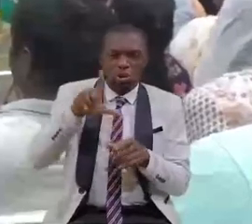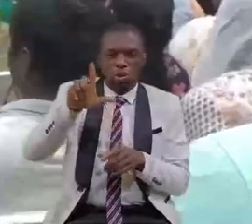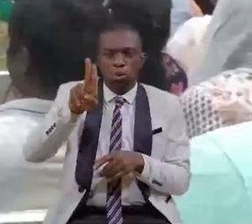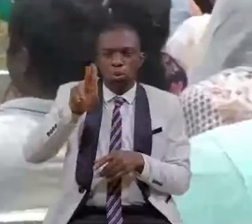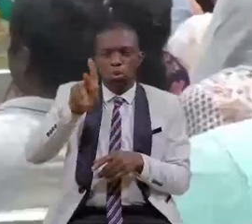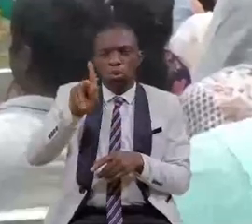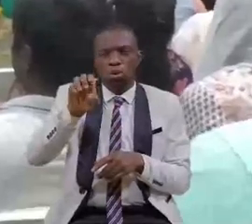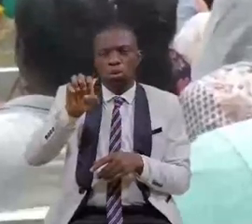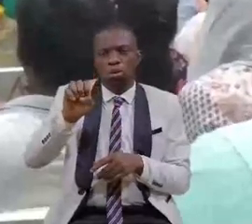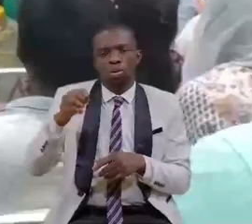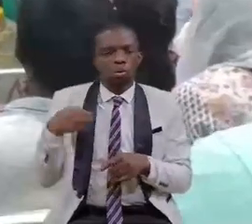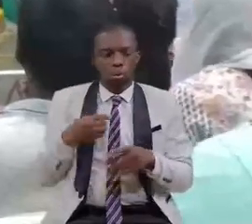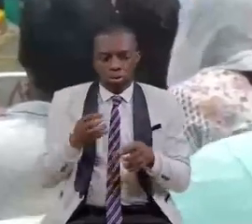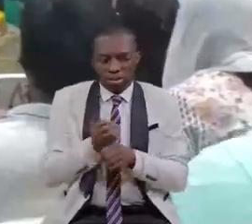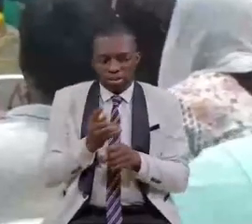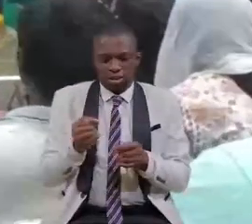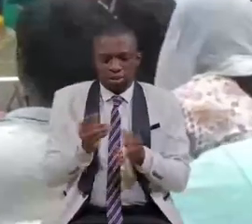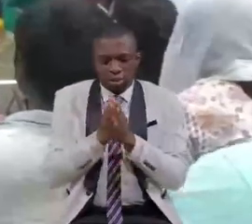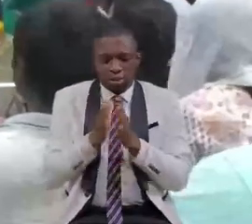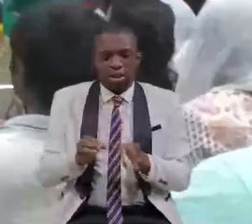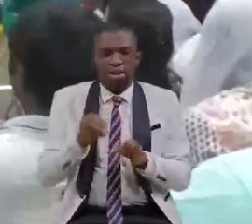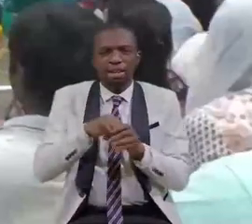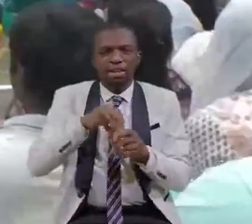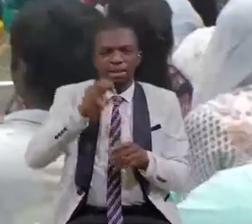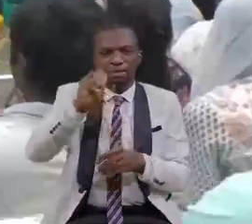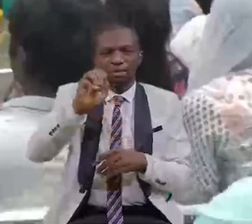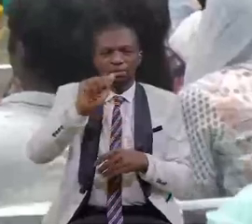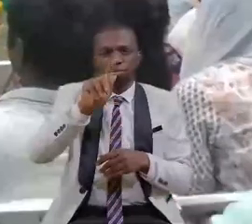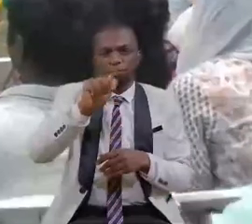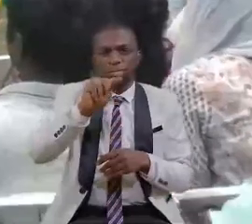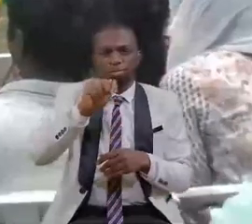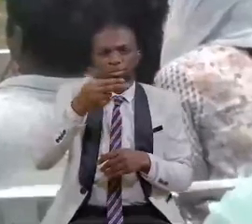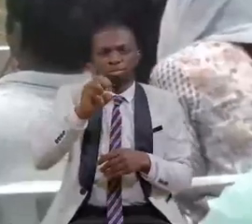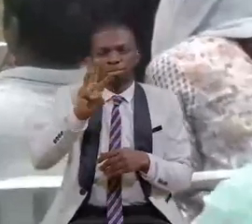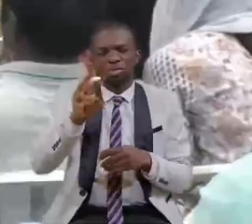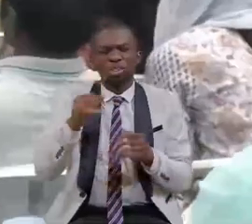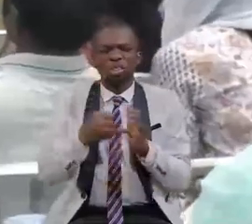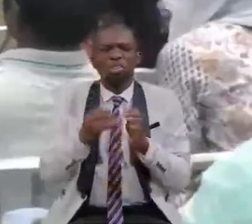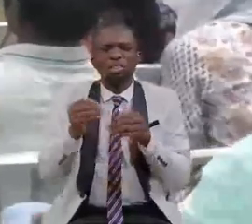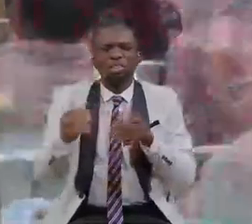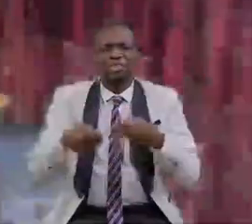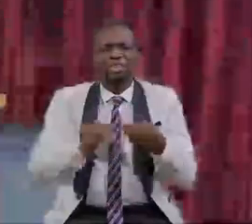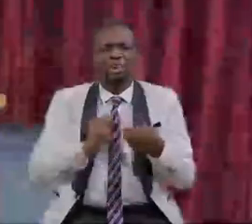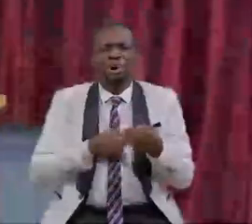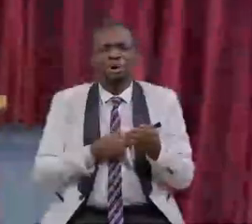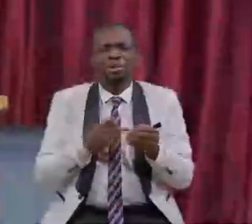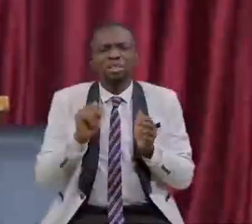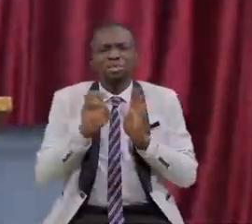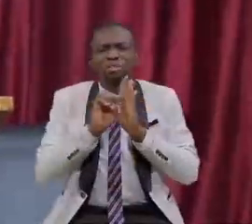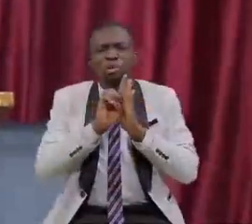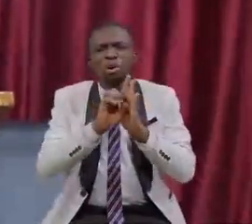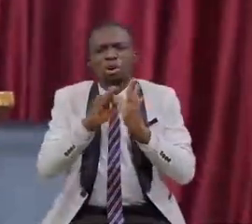Nous allons prendre le Notre Père qui est la prière en Matthieu. Cela nous donne un modèle de